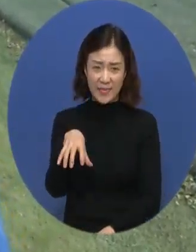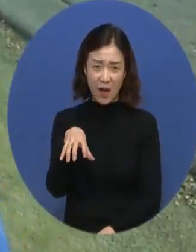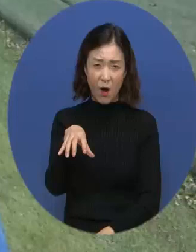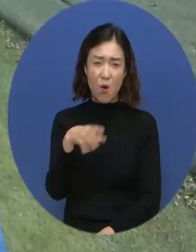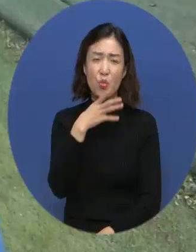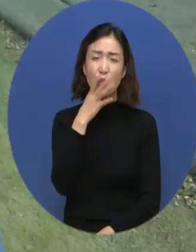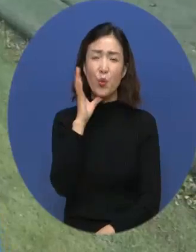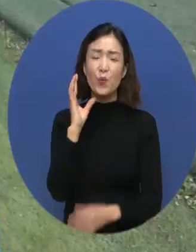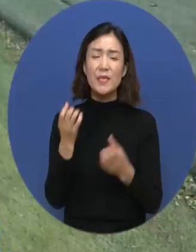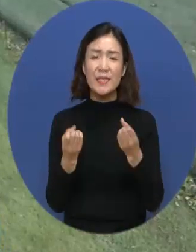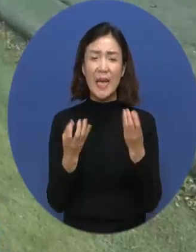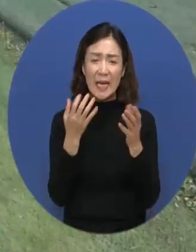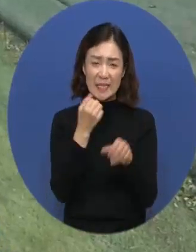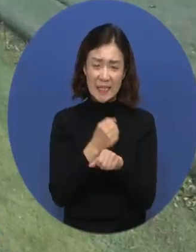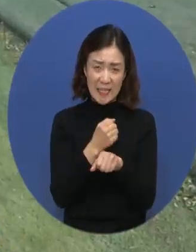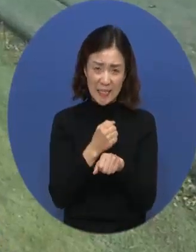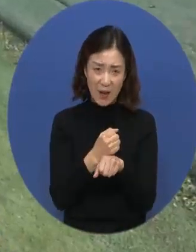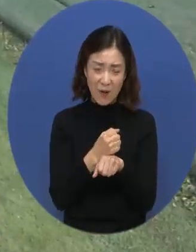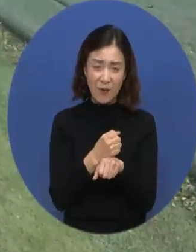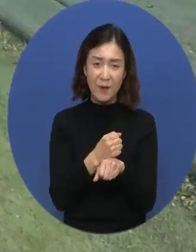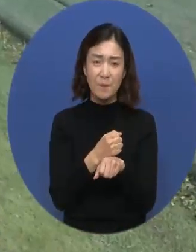양평군에서 노인잔치 하는 거